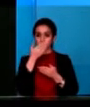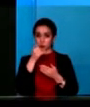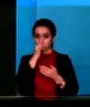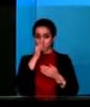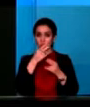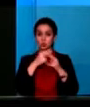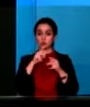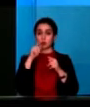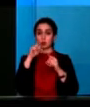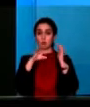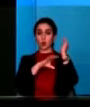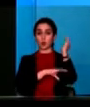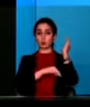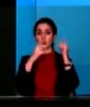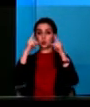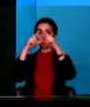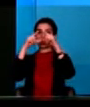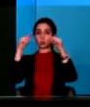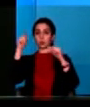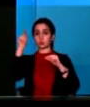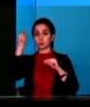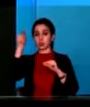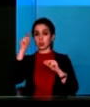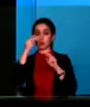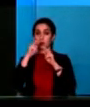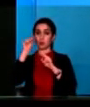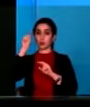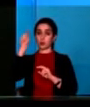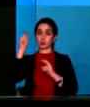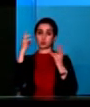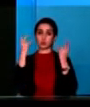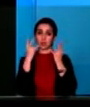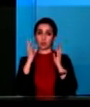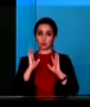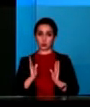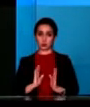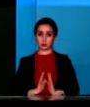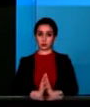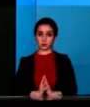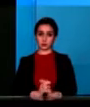jildlar ro'yxati oxiridagi uchburchak tugmalarni, demak, bosishimiz kerak bo'ladi.